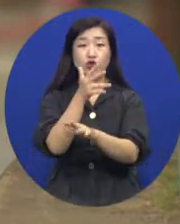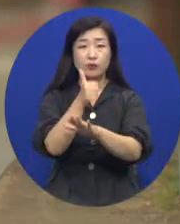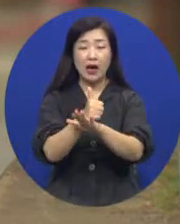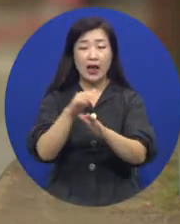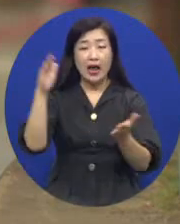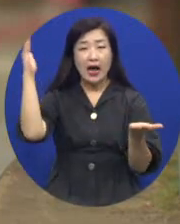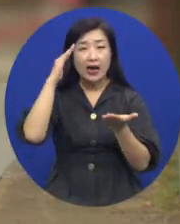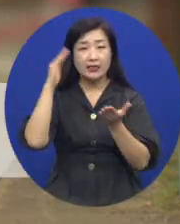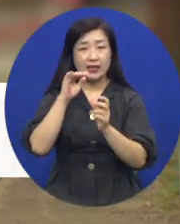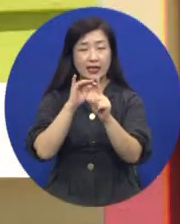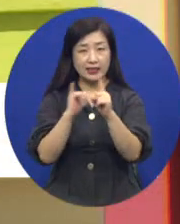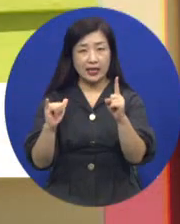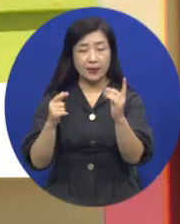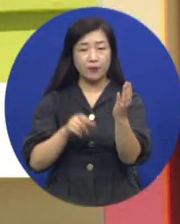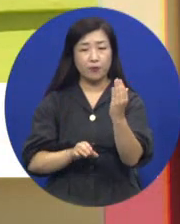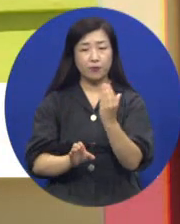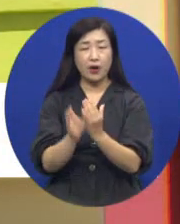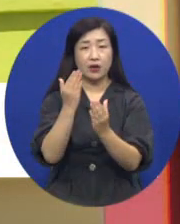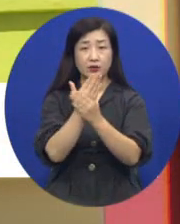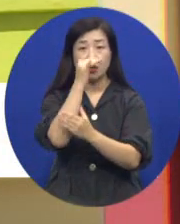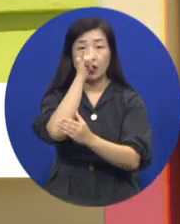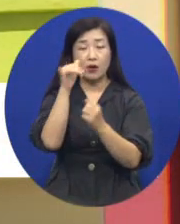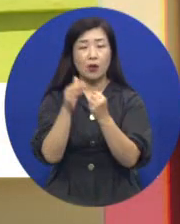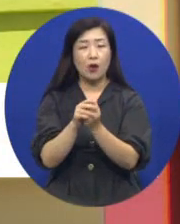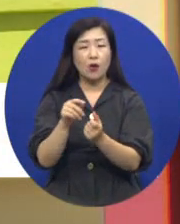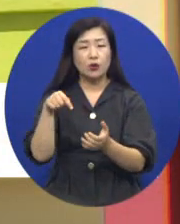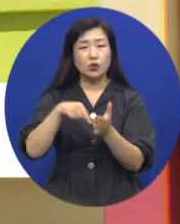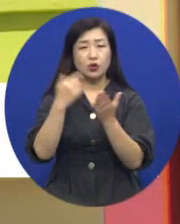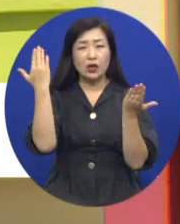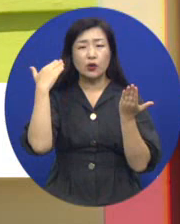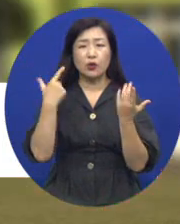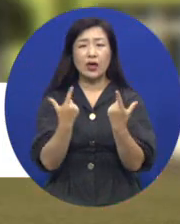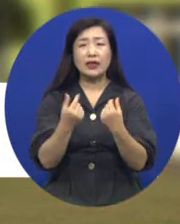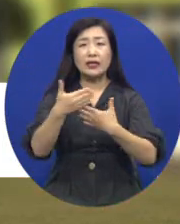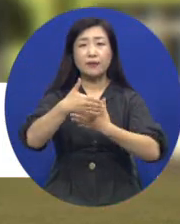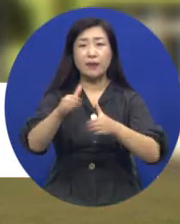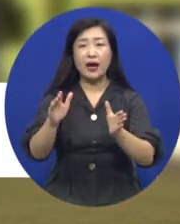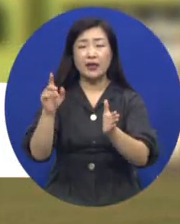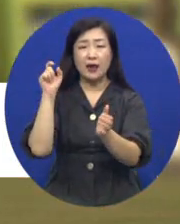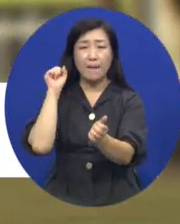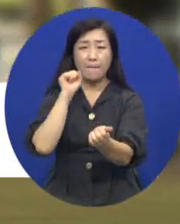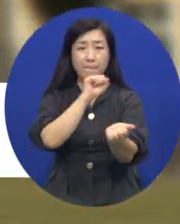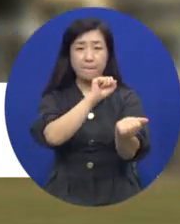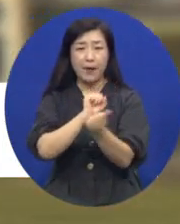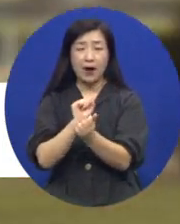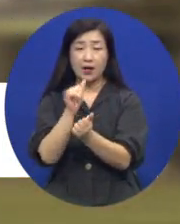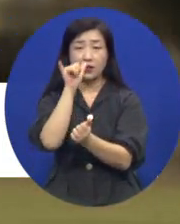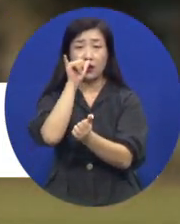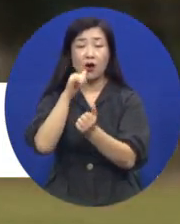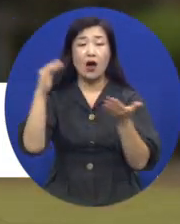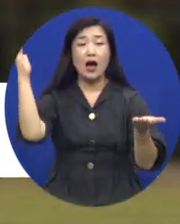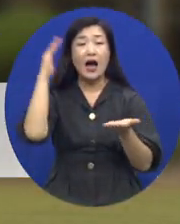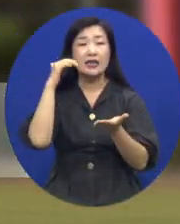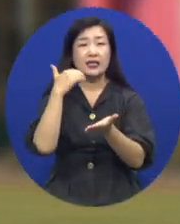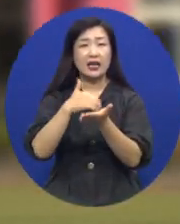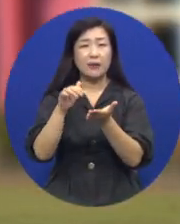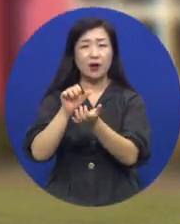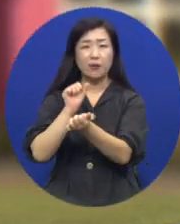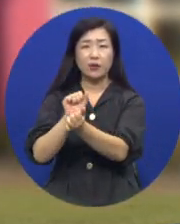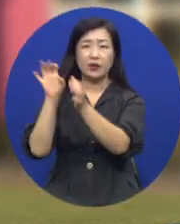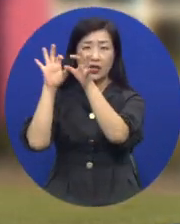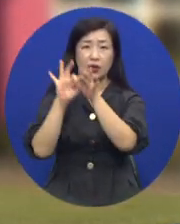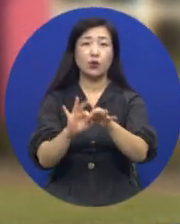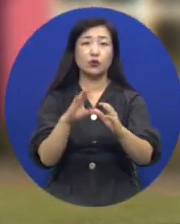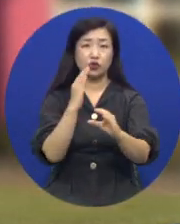학생 1명이 확진된 제주시내 초등학교에서 어제도 같은 반 학생 한 명이 양성 판정을 받는 등 학생 감염도 이어지고